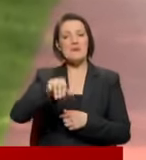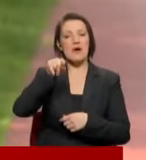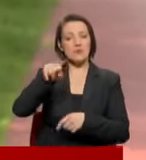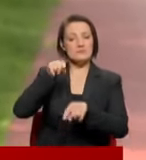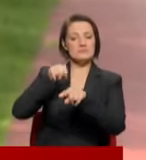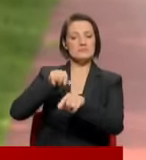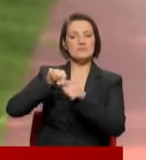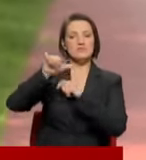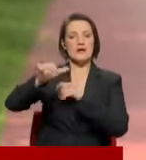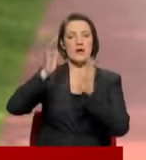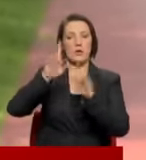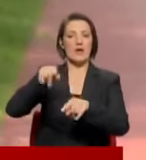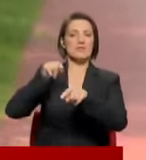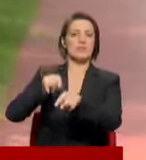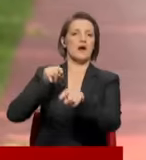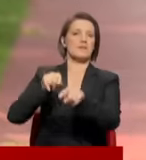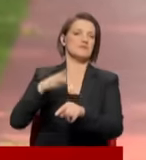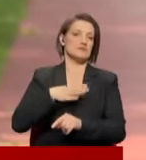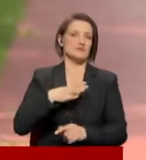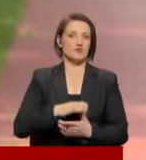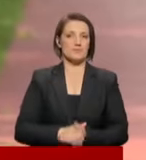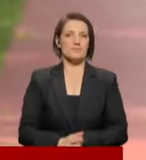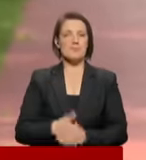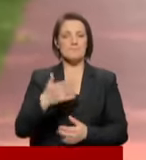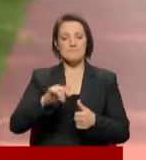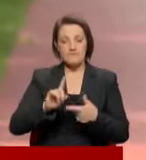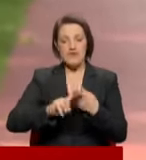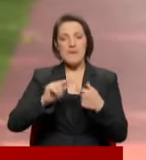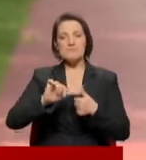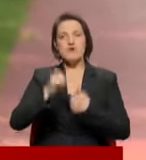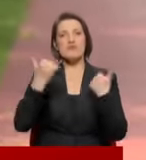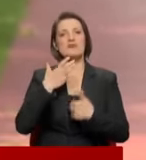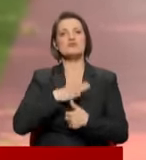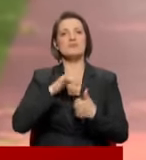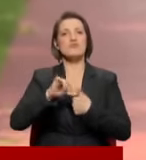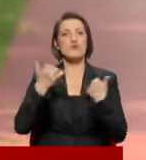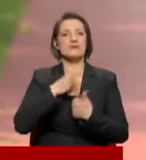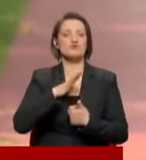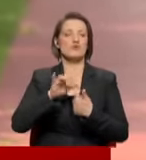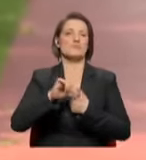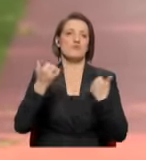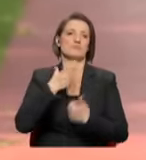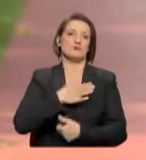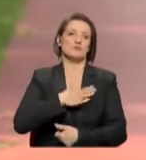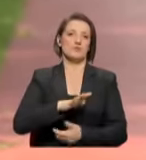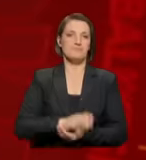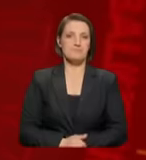azından uzaktan da olsa takip etmesini istiyorum. Ve boşanmak istiyorum, boşanmak istiyorum, boşanmak istiyorum.